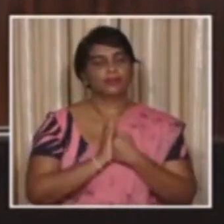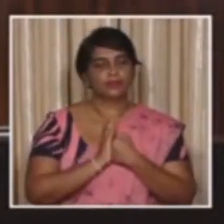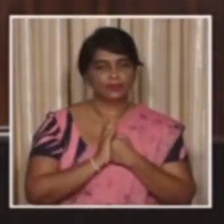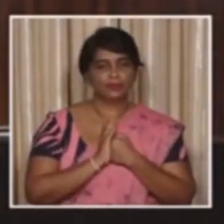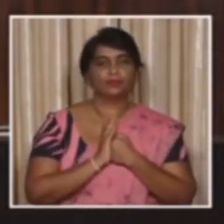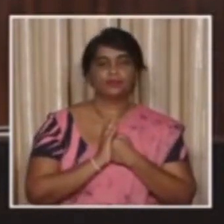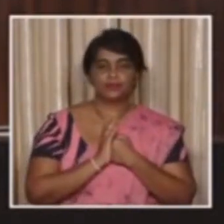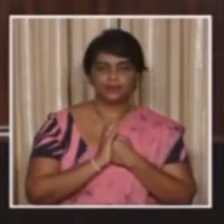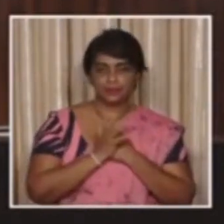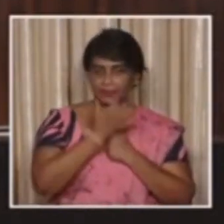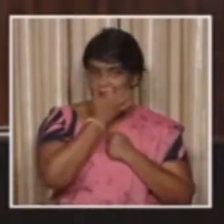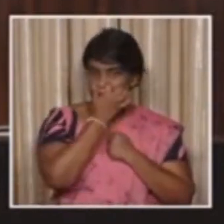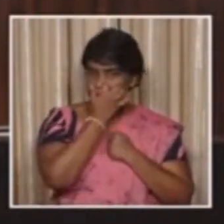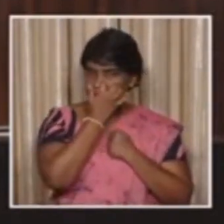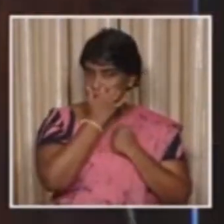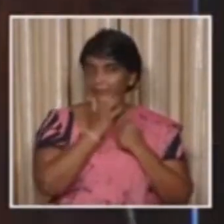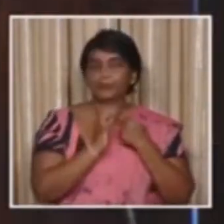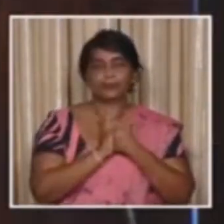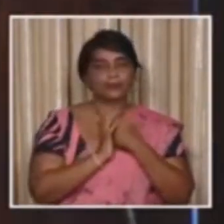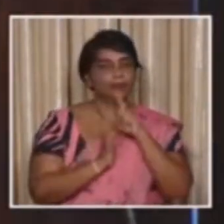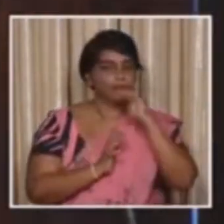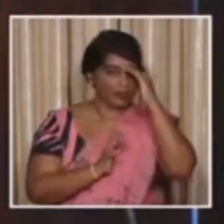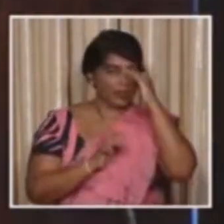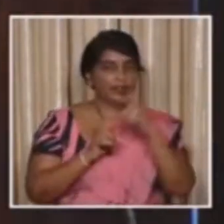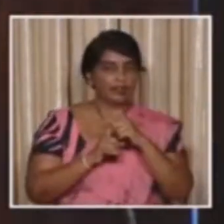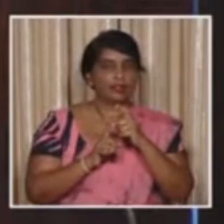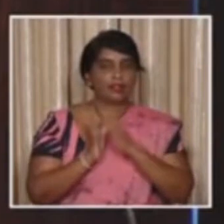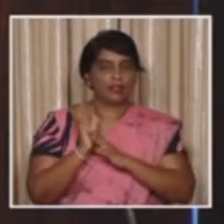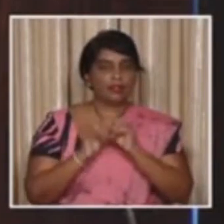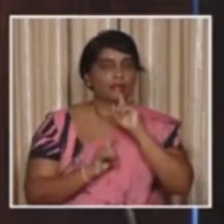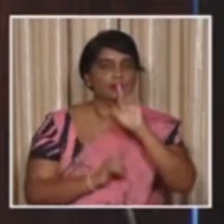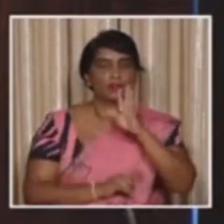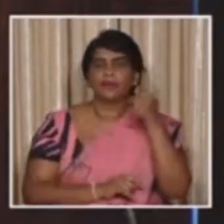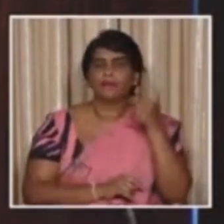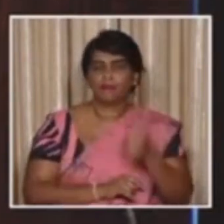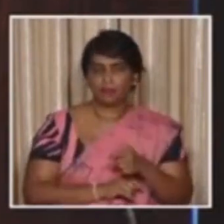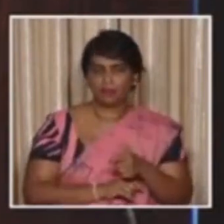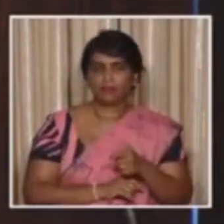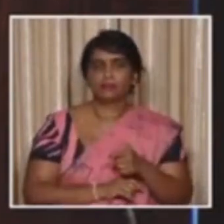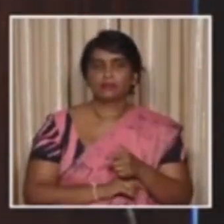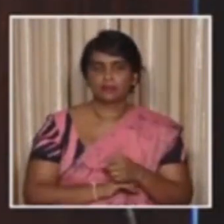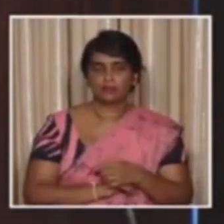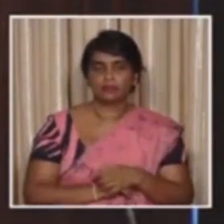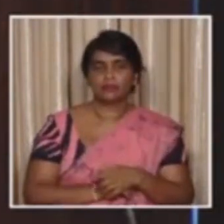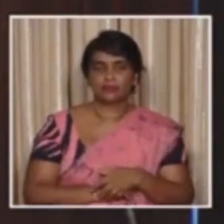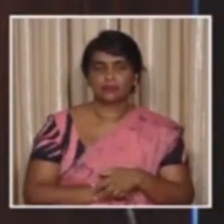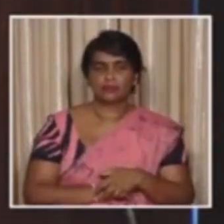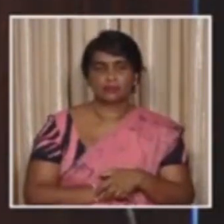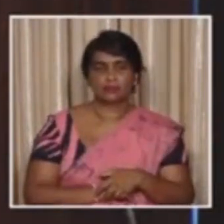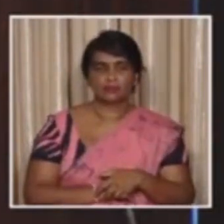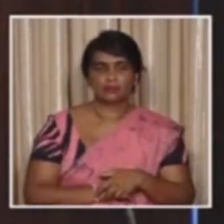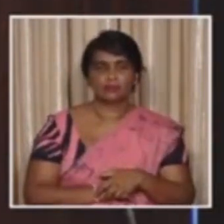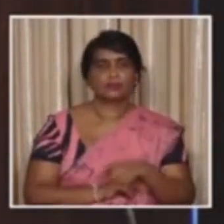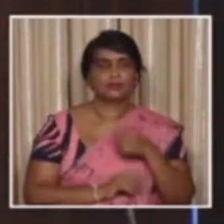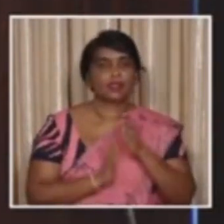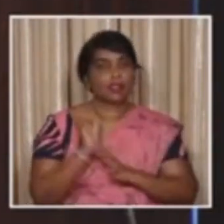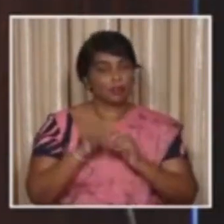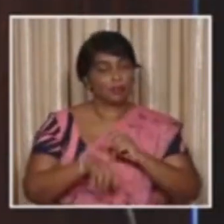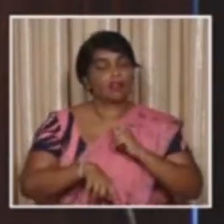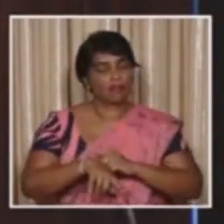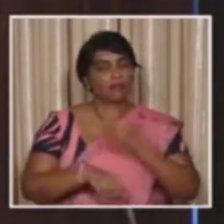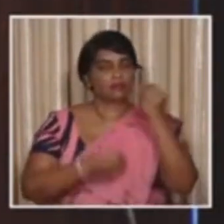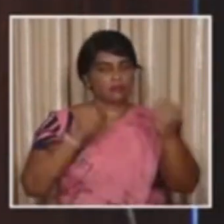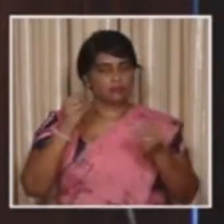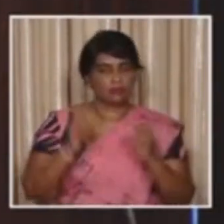ඉන්න විසඳන්න ජයසිරි ජයසේකර මැතිතුමා මතු කරපු කාරණාව ඉතාමත් වැදගත් කාරණාවක් ඔය ප්‍රශ්නේ මම විසඳන්නම් එවතුමා මම මන්ත්‍රීවරයෙක්ටම අවස්ථාව දෙන්න